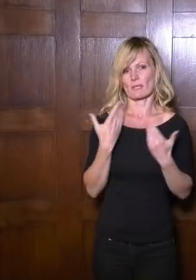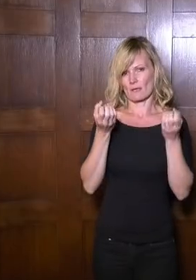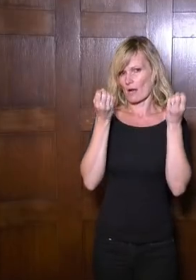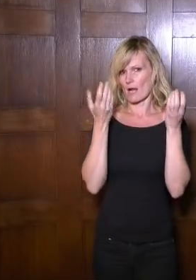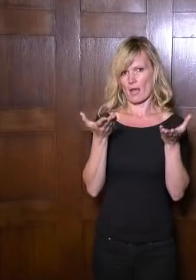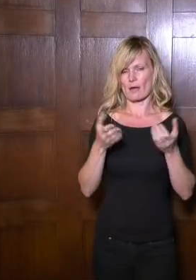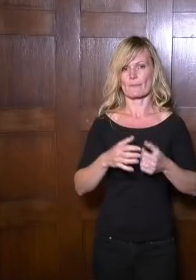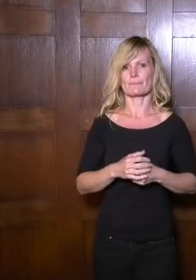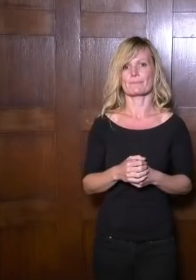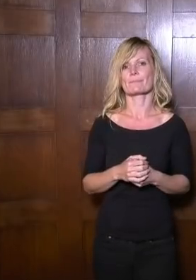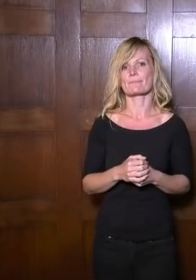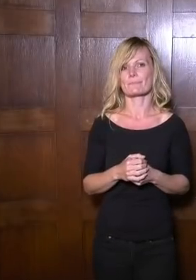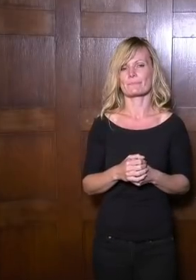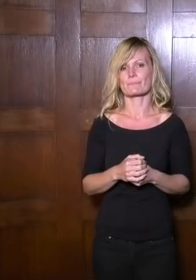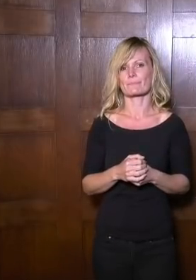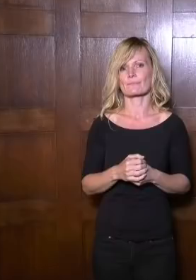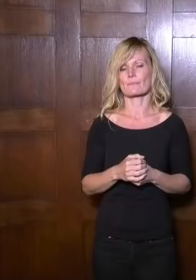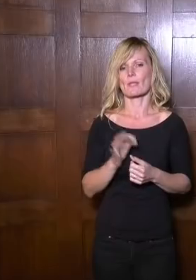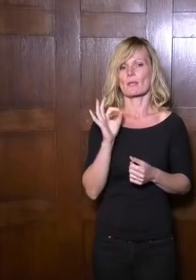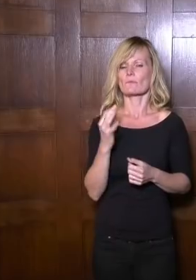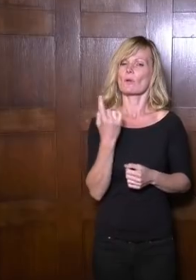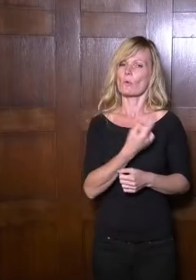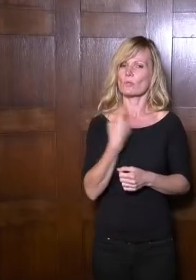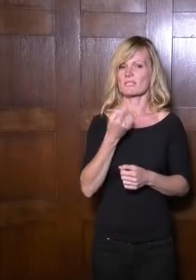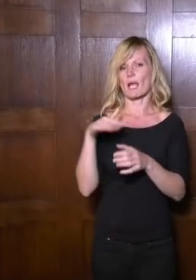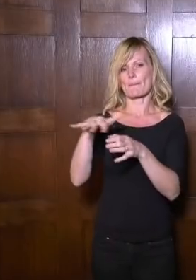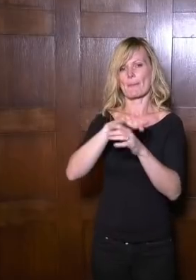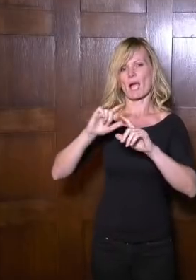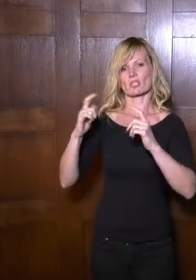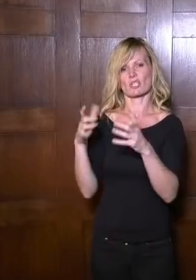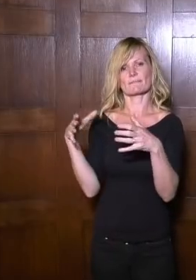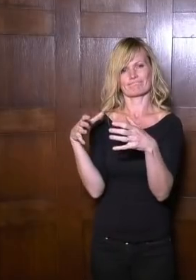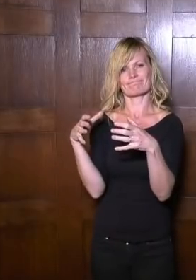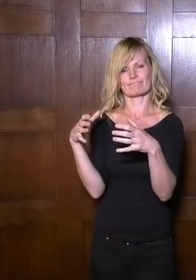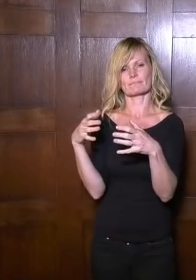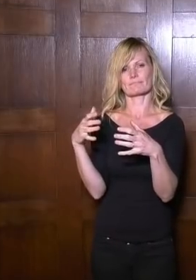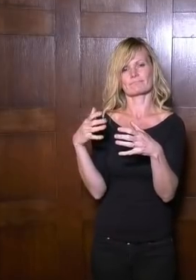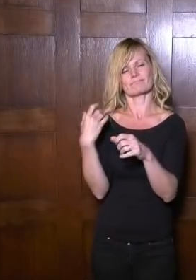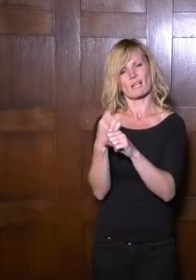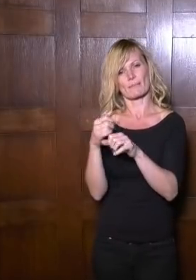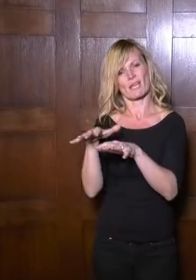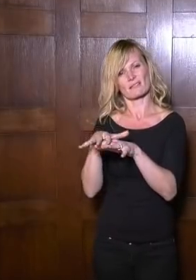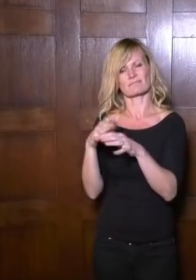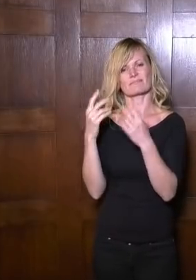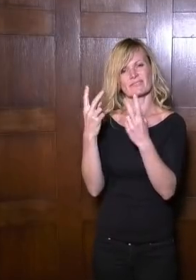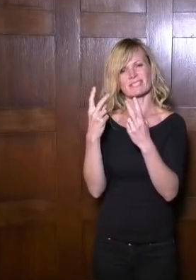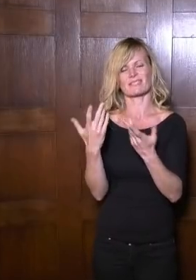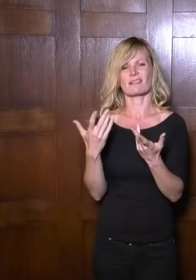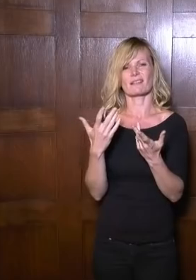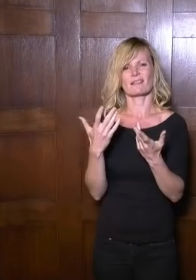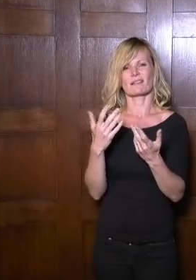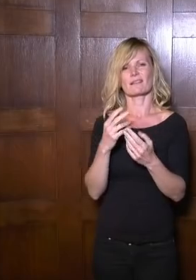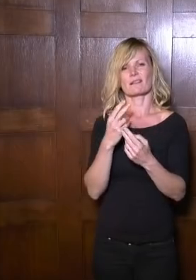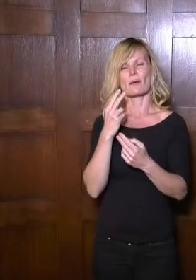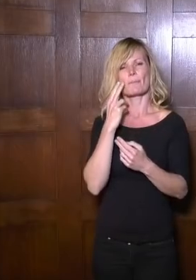Für mich ist eines für unsere Branche wichtig, beziehungsweise bin ich hier angetreten, um diese bunte Landschaft zu erhalten. Das